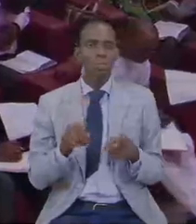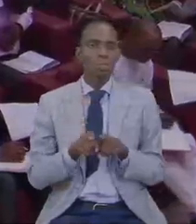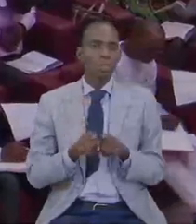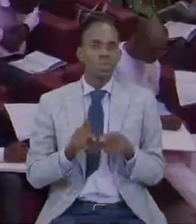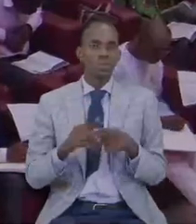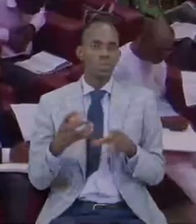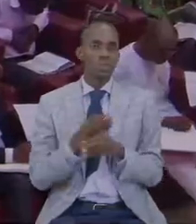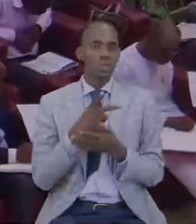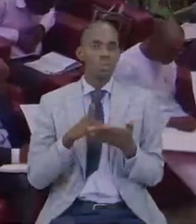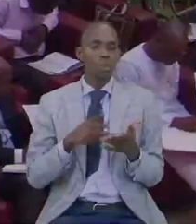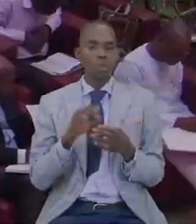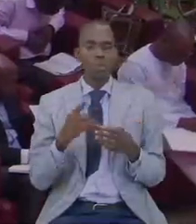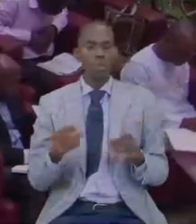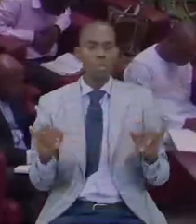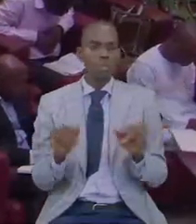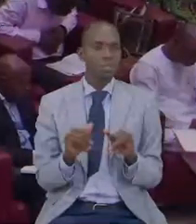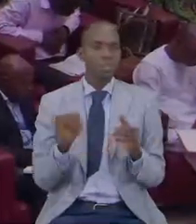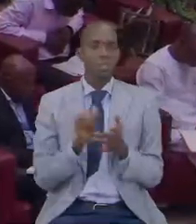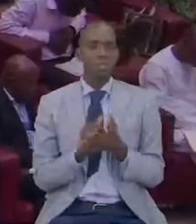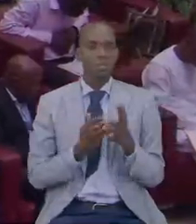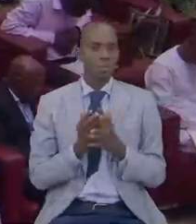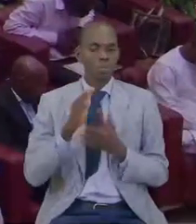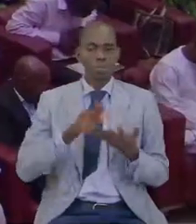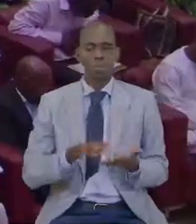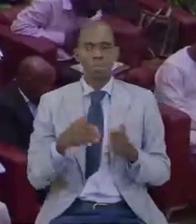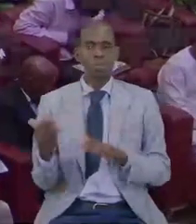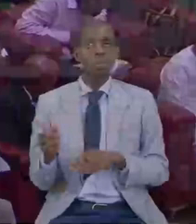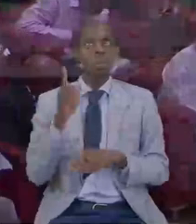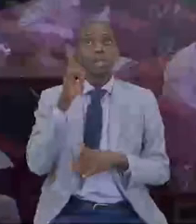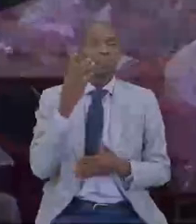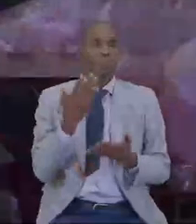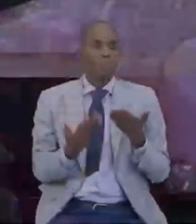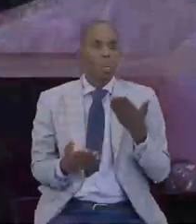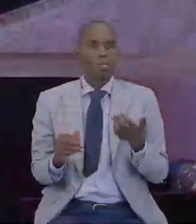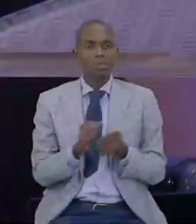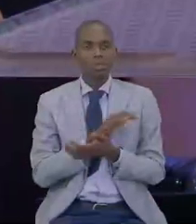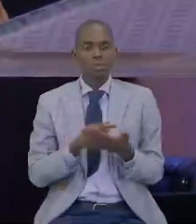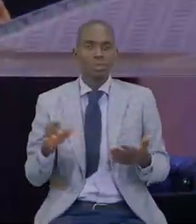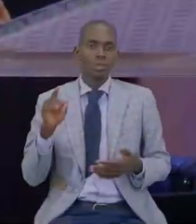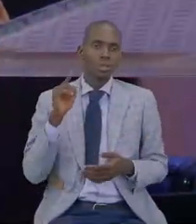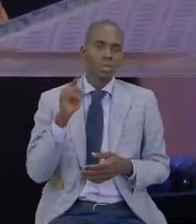participé lui-même, afin que par la mort, il anéantisse celui qui a la puissance